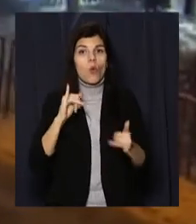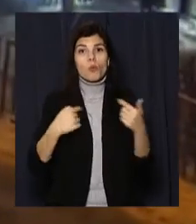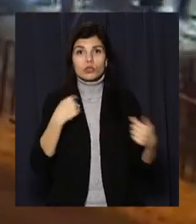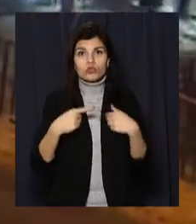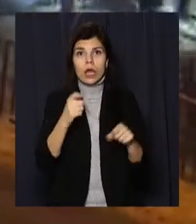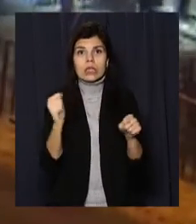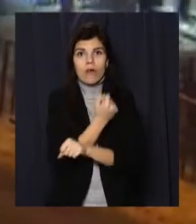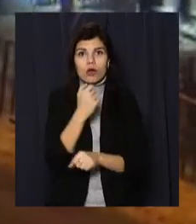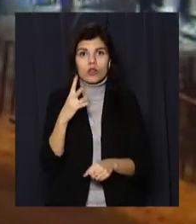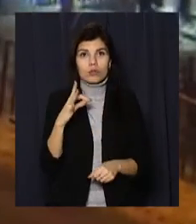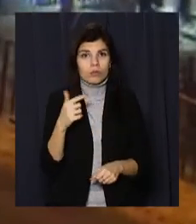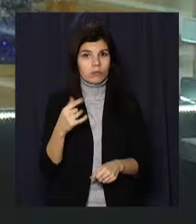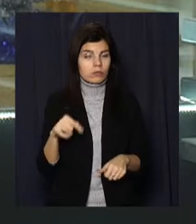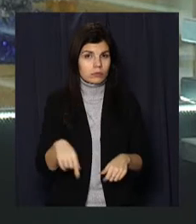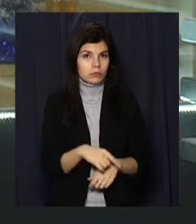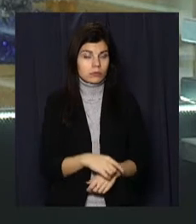постраждалих – травми ніг.